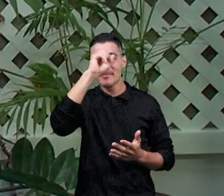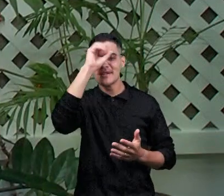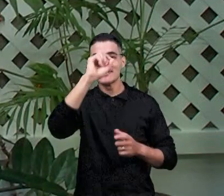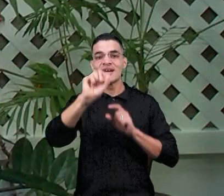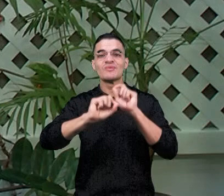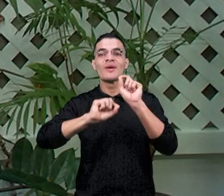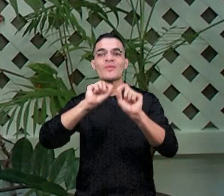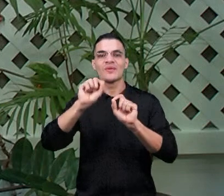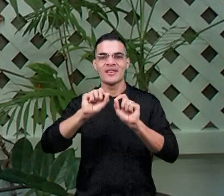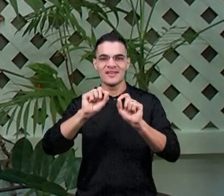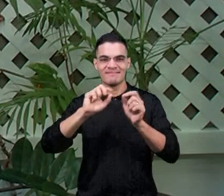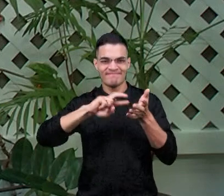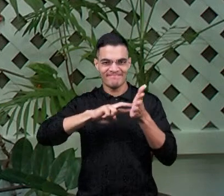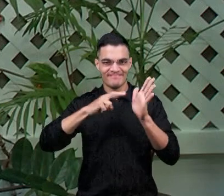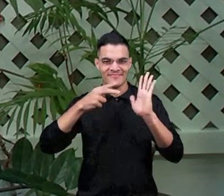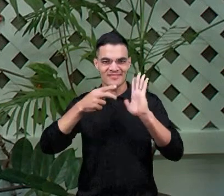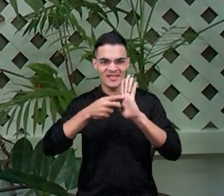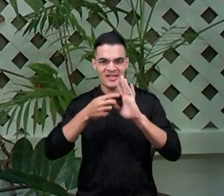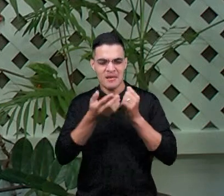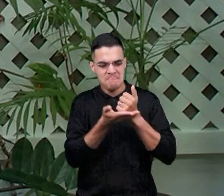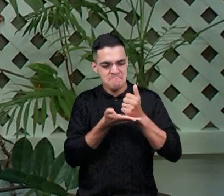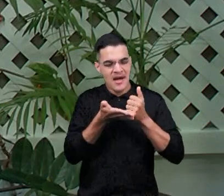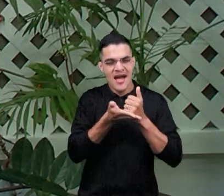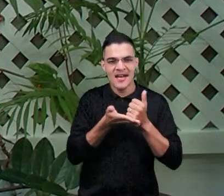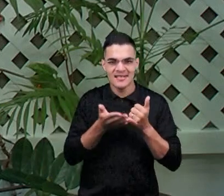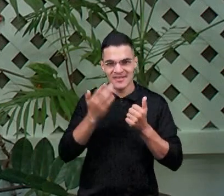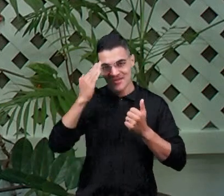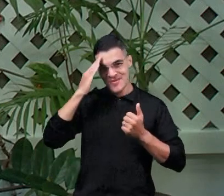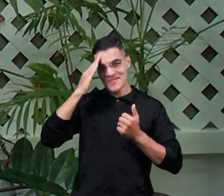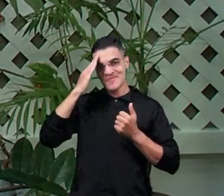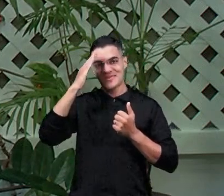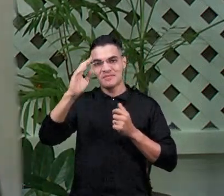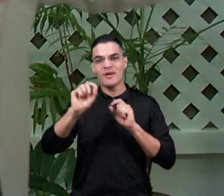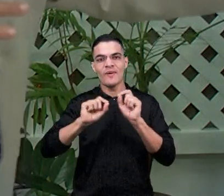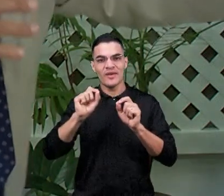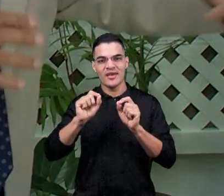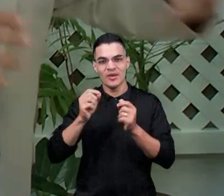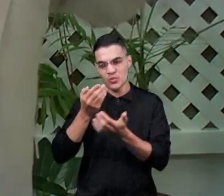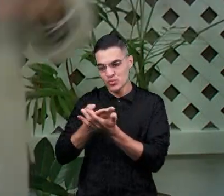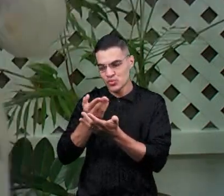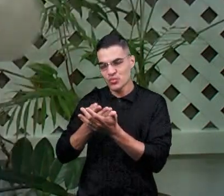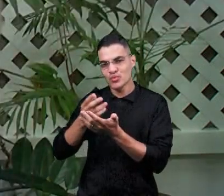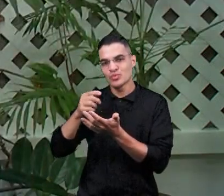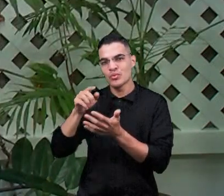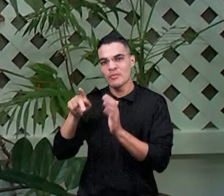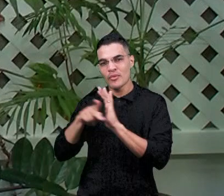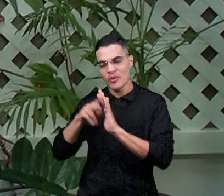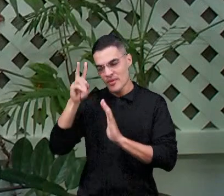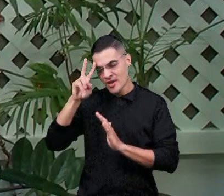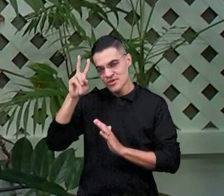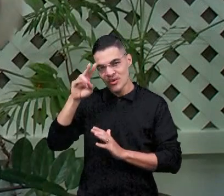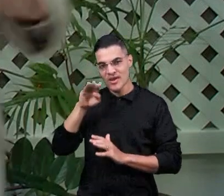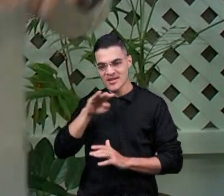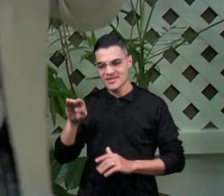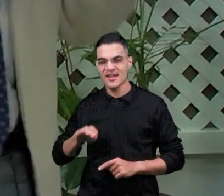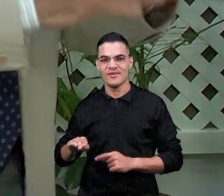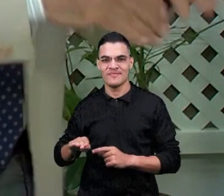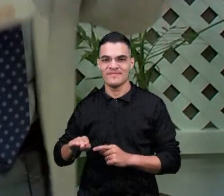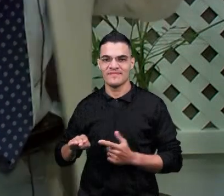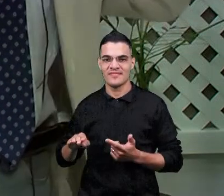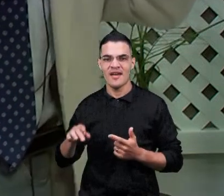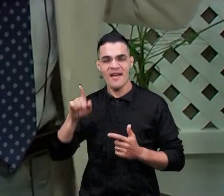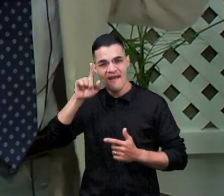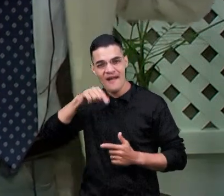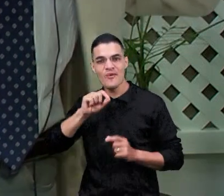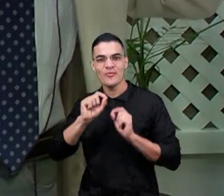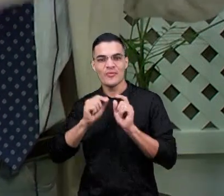là. Ce qui est la base, ce qui est fondamental dans l'étude de Zachée, c'est le prophétique. Où se trouve le prophétique? L'historique